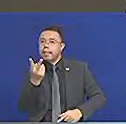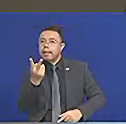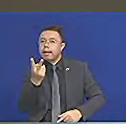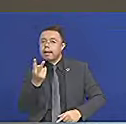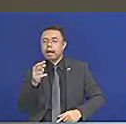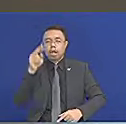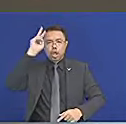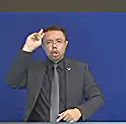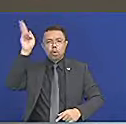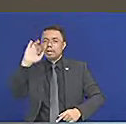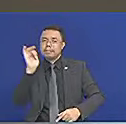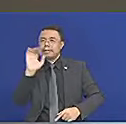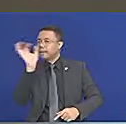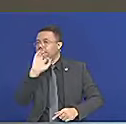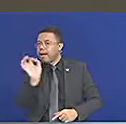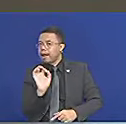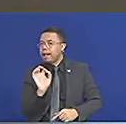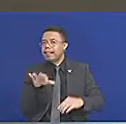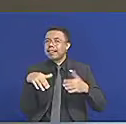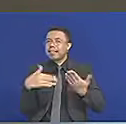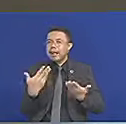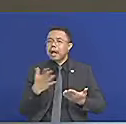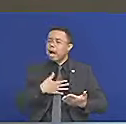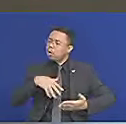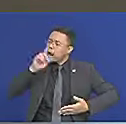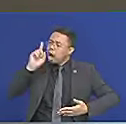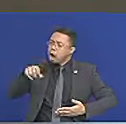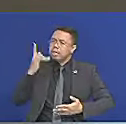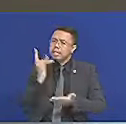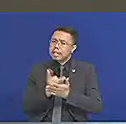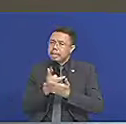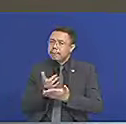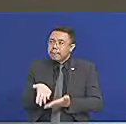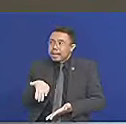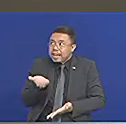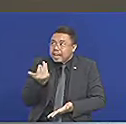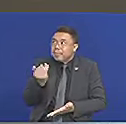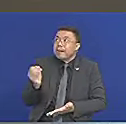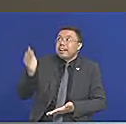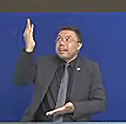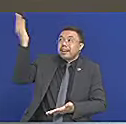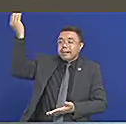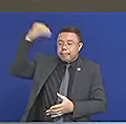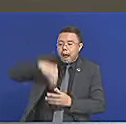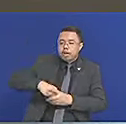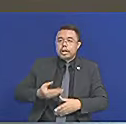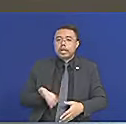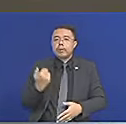dia seakan-akan tidak ada, tapi aku harus menghidupkan dia di dalam hidupku.